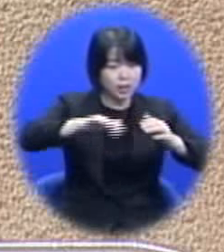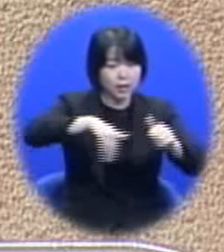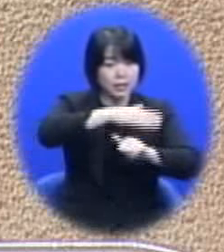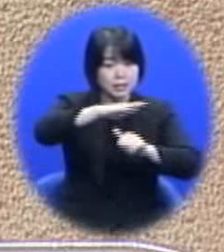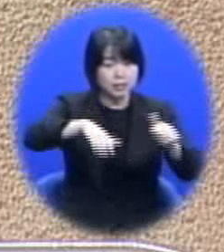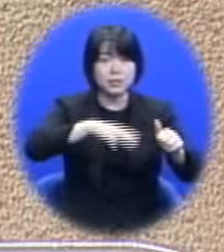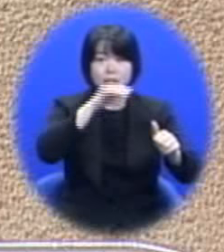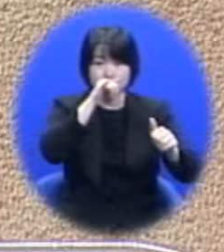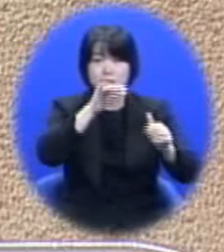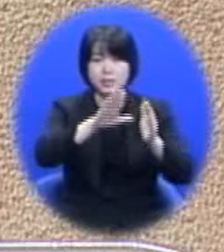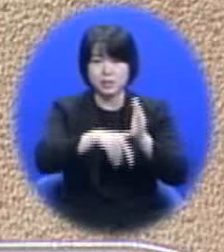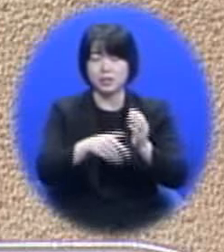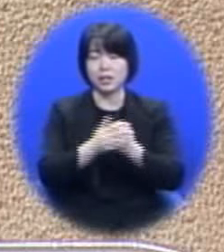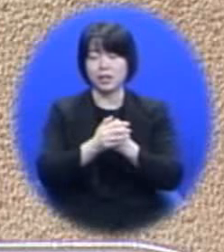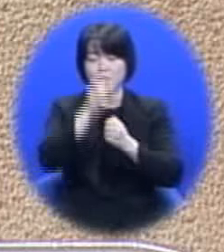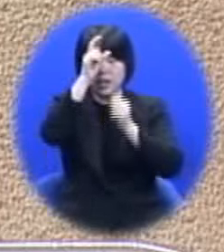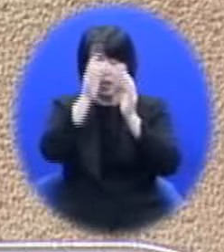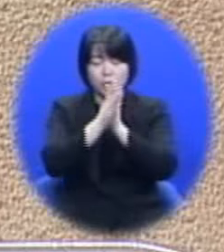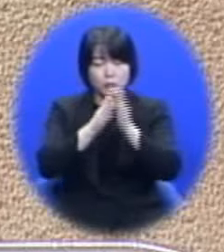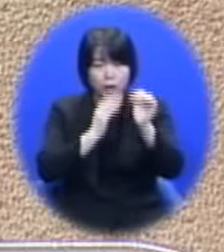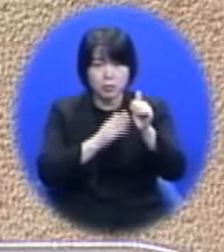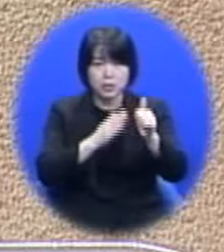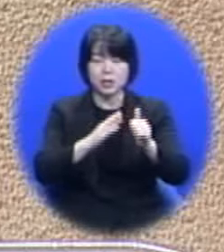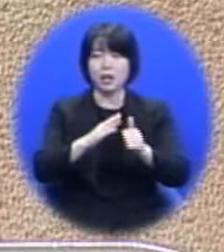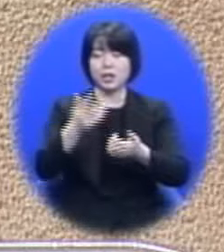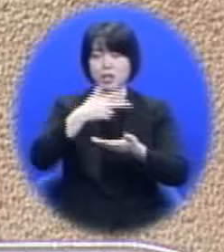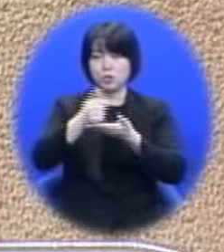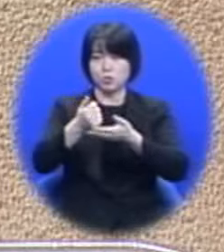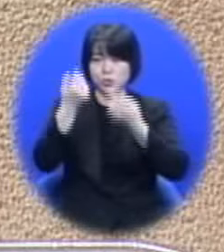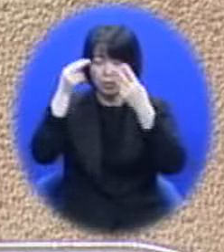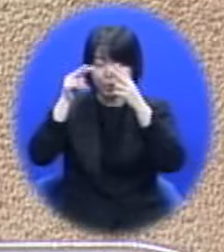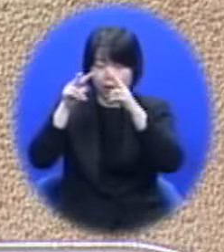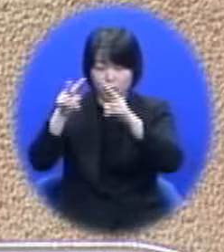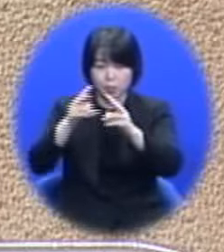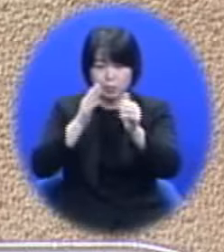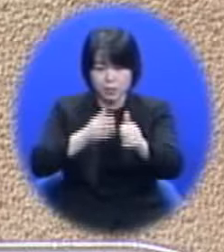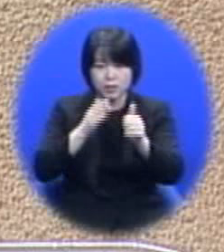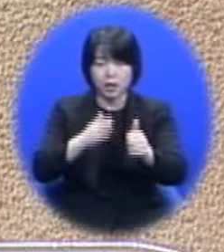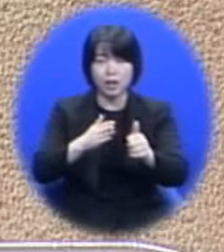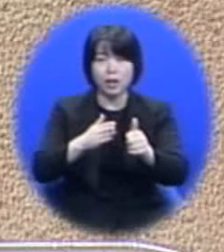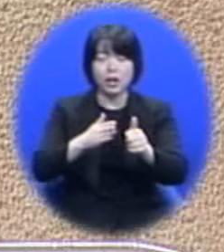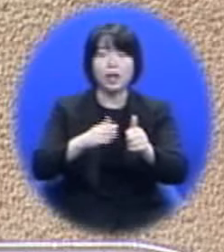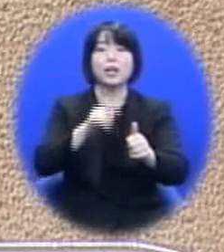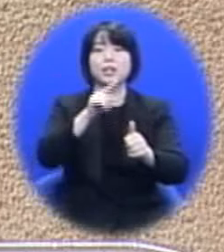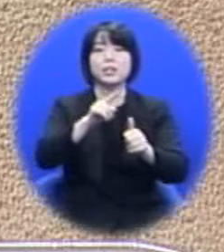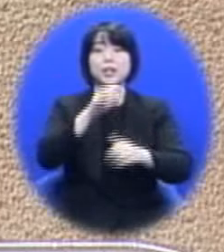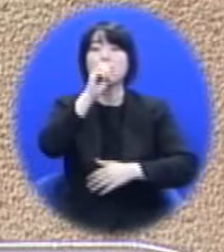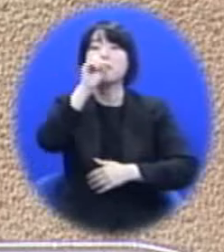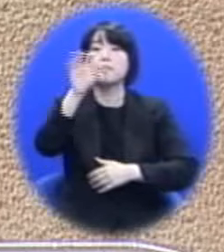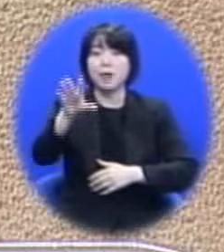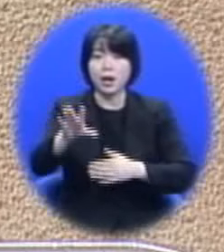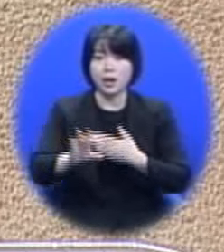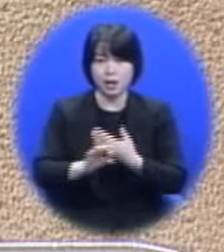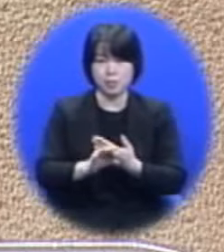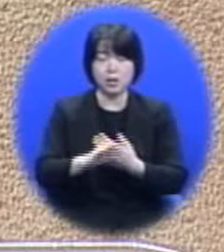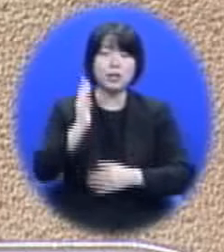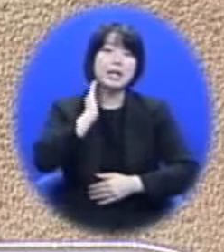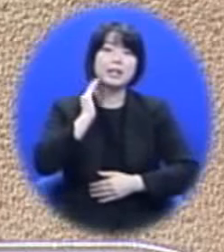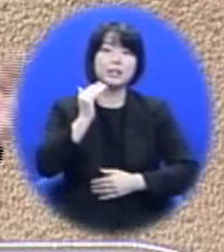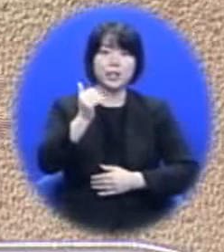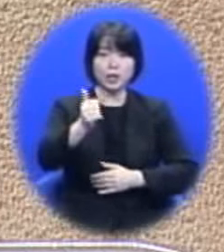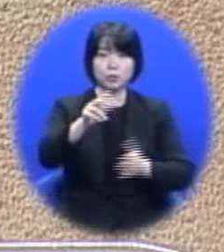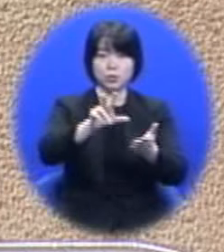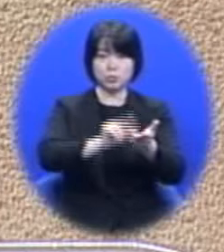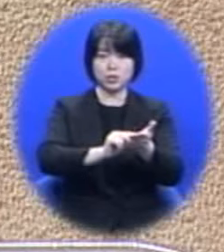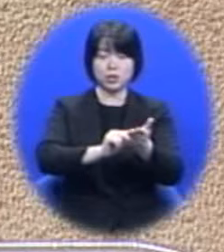그런데 기도합시다. 주님을 바라봅시다. 라고 하는 것은 마치 대통령의 문제를